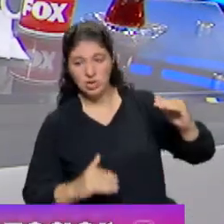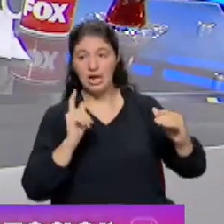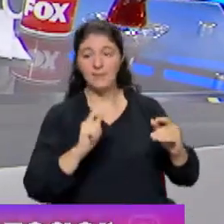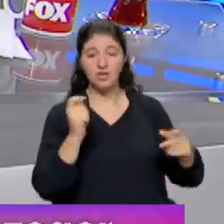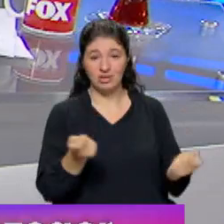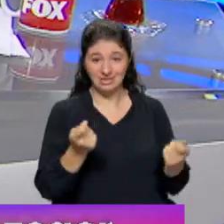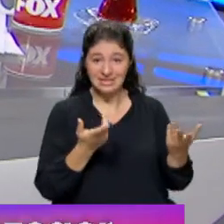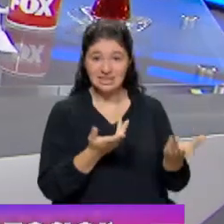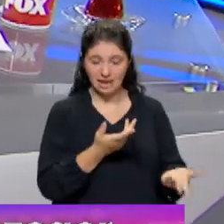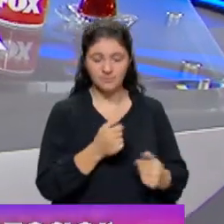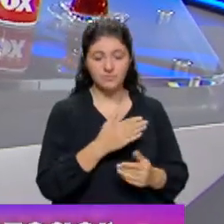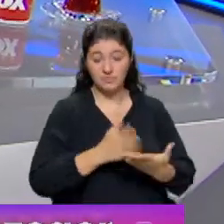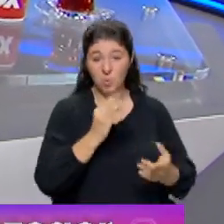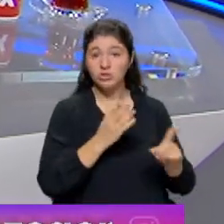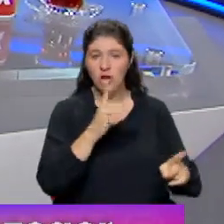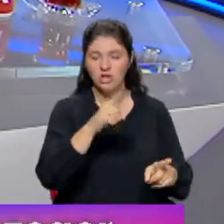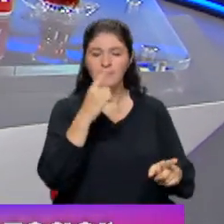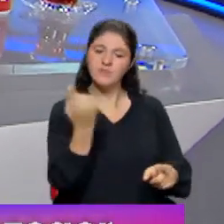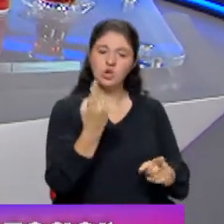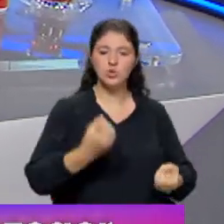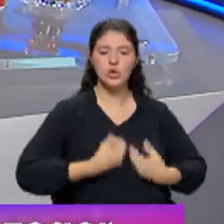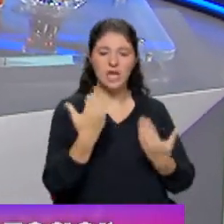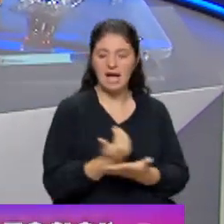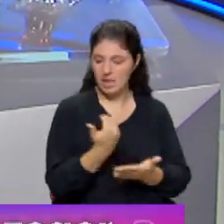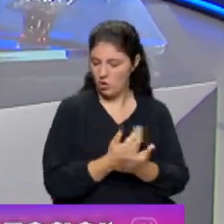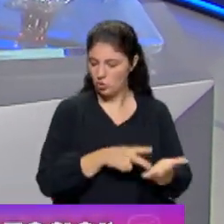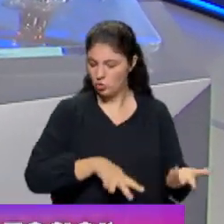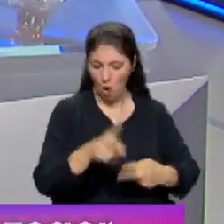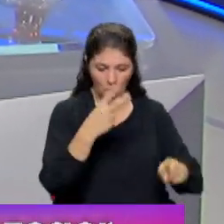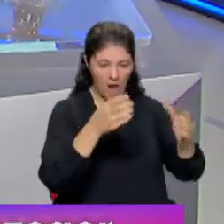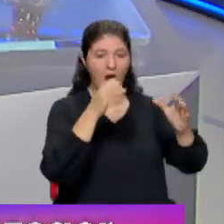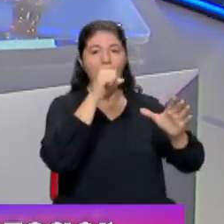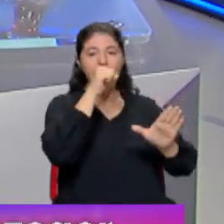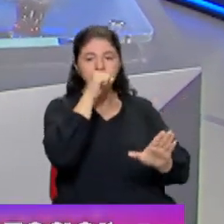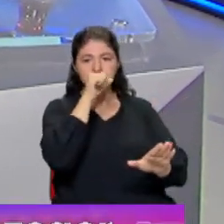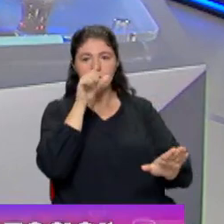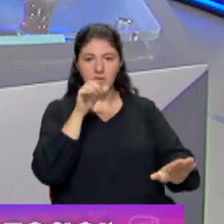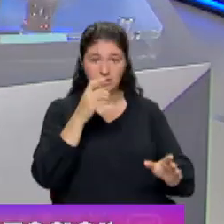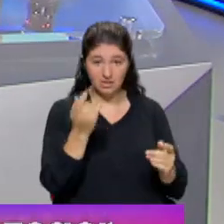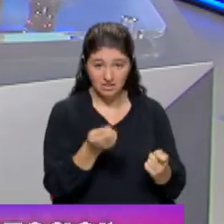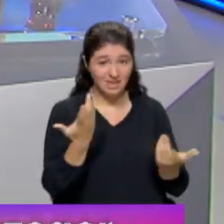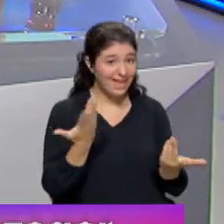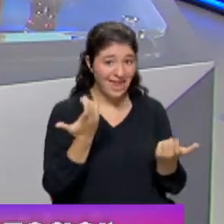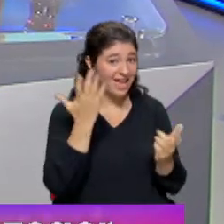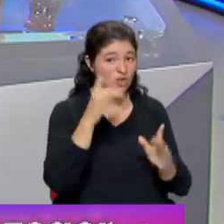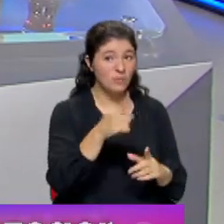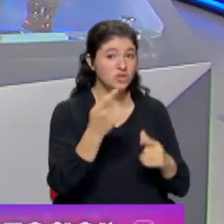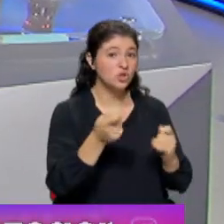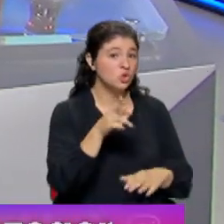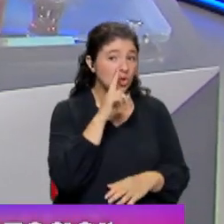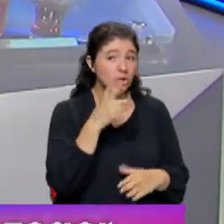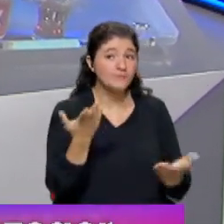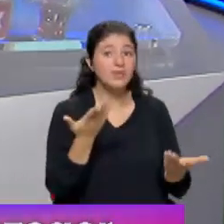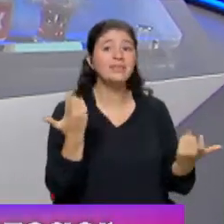devam edersek, onların bir şekilde ürettiğinden kazanmasının yolunu tıkamaya devam edersek nereye gidecek bu işin